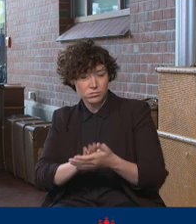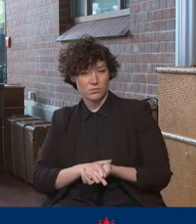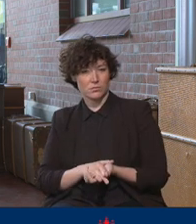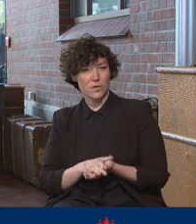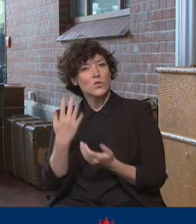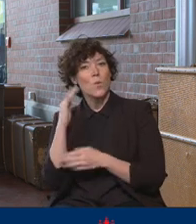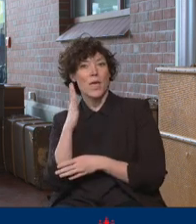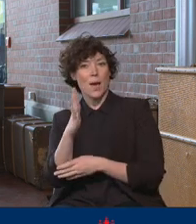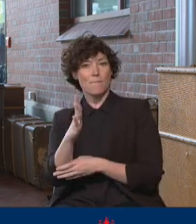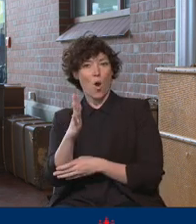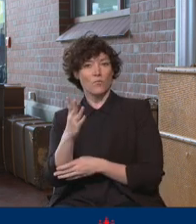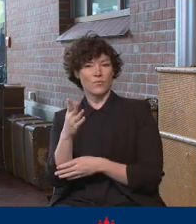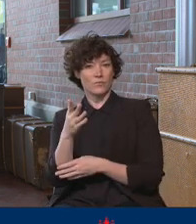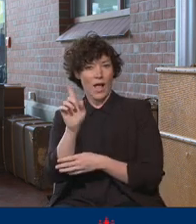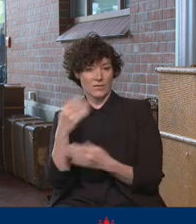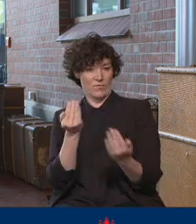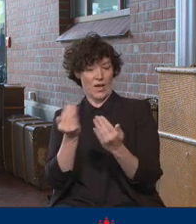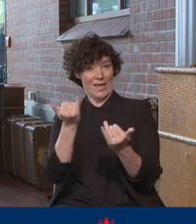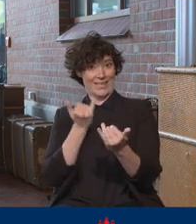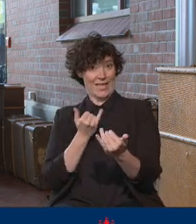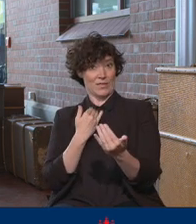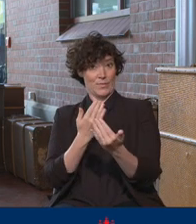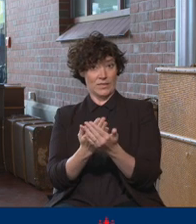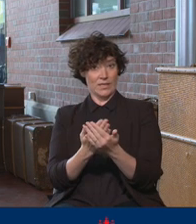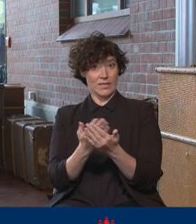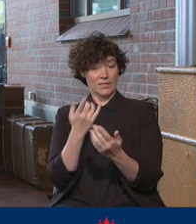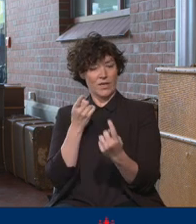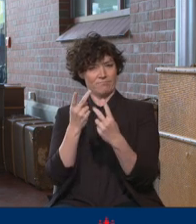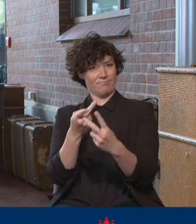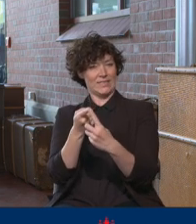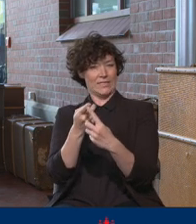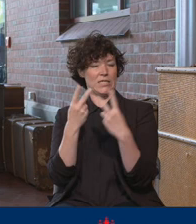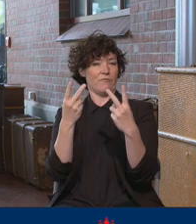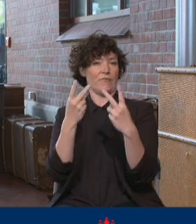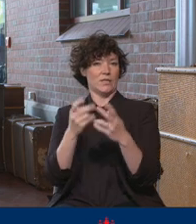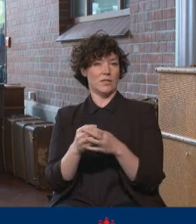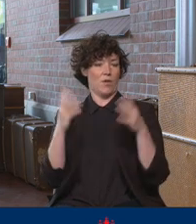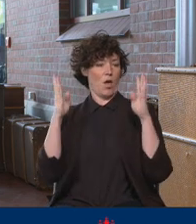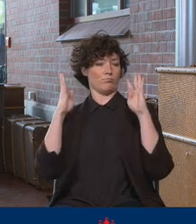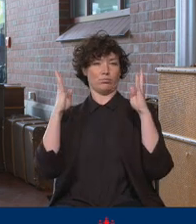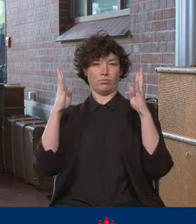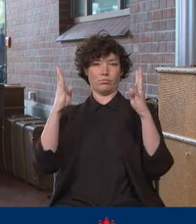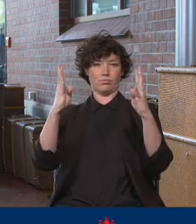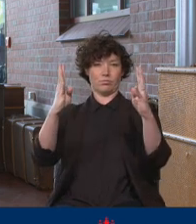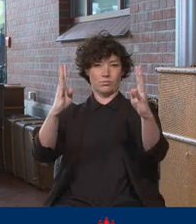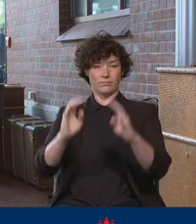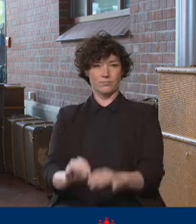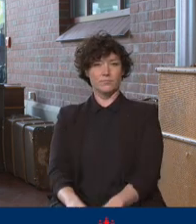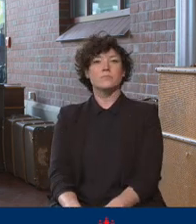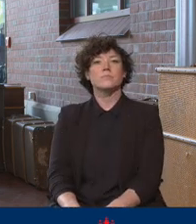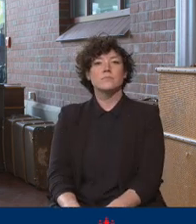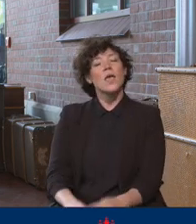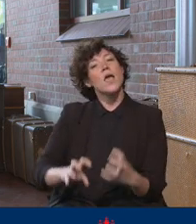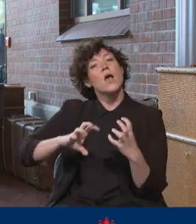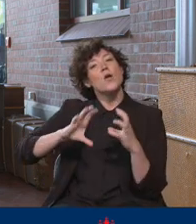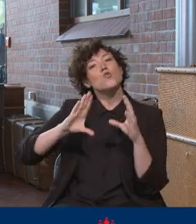als da jetzt schon sind ist das ein wichtiges ziel ja zur nutzungsmischung kann man auch noch sagen